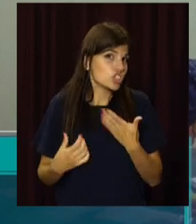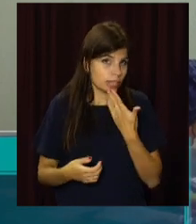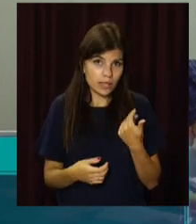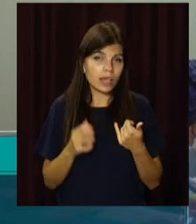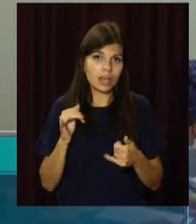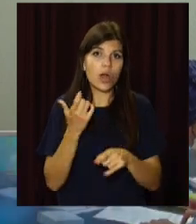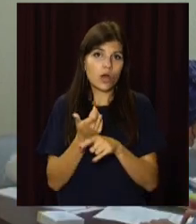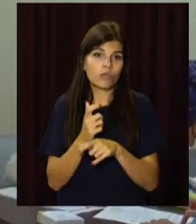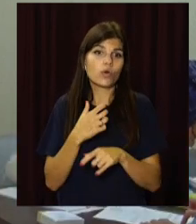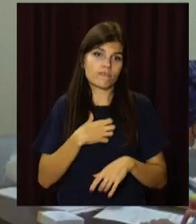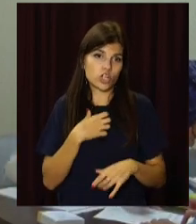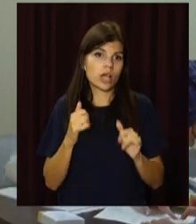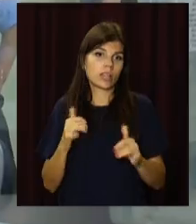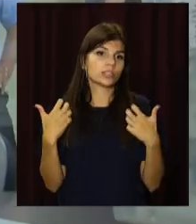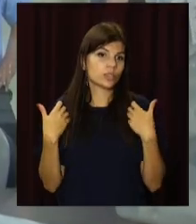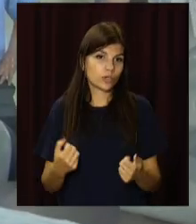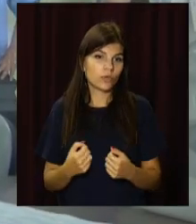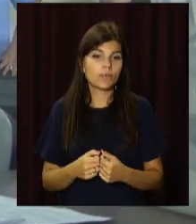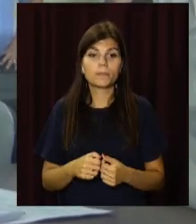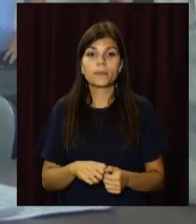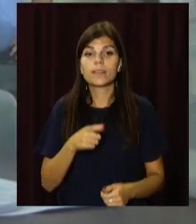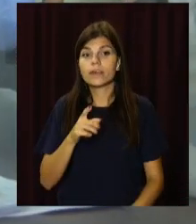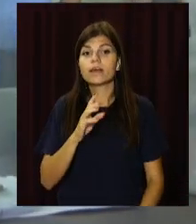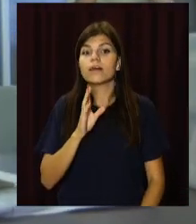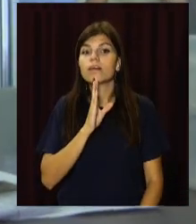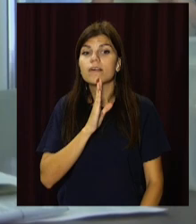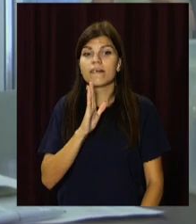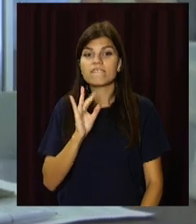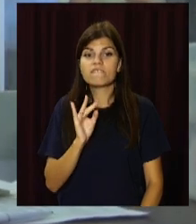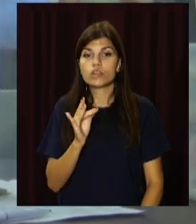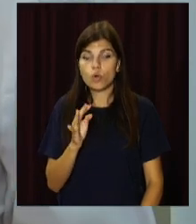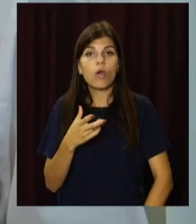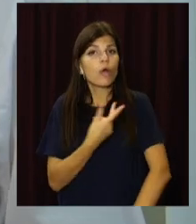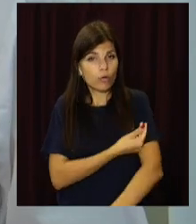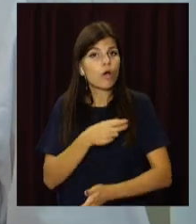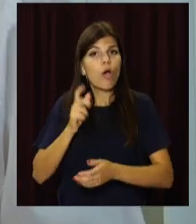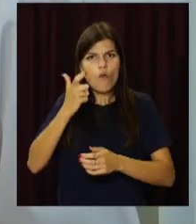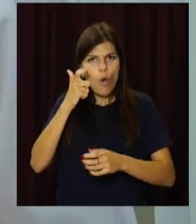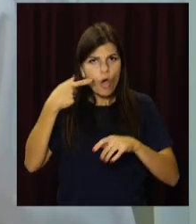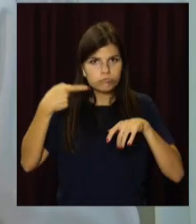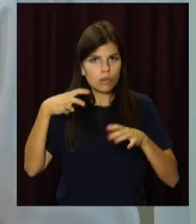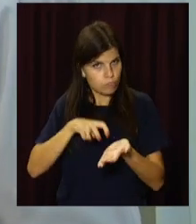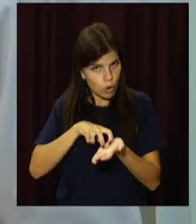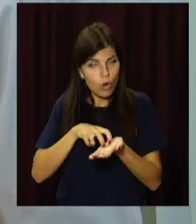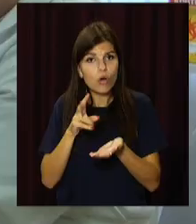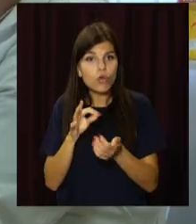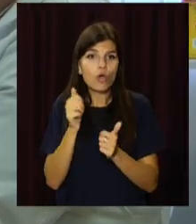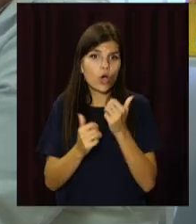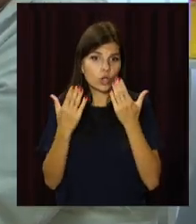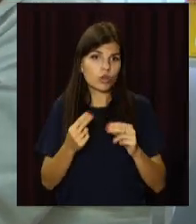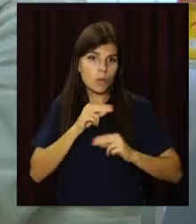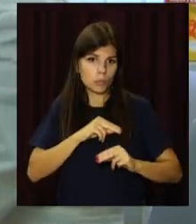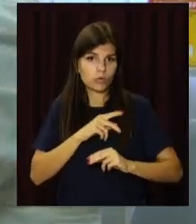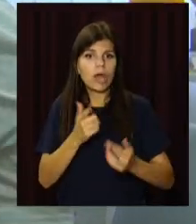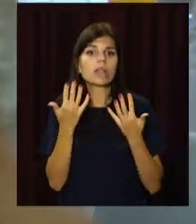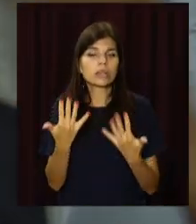і головне – дуже важливо для здоров'я. Вікторія Нельга зізнається – боїться уколів. Проте каже, щодня їй доводиться працювати